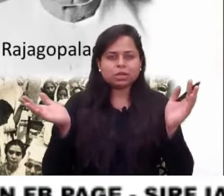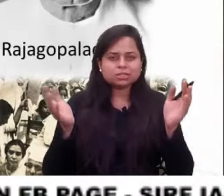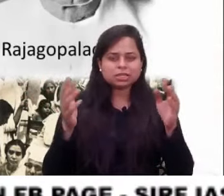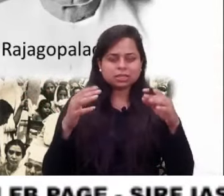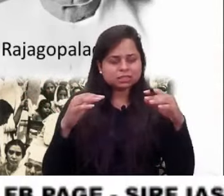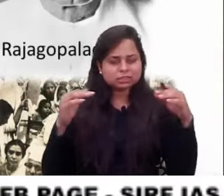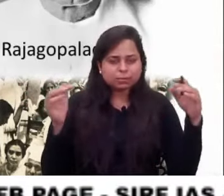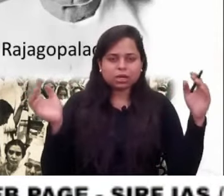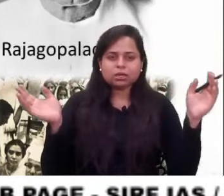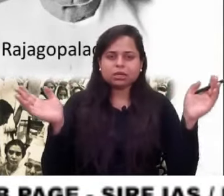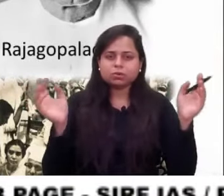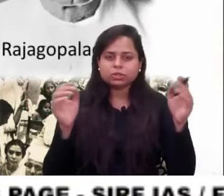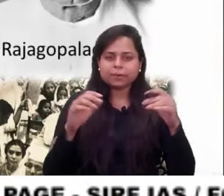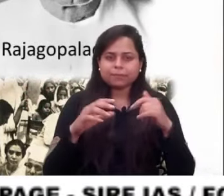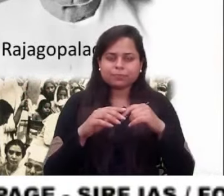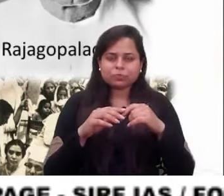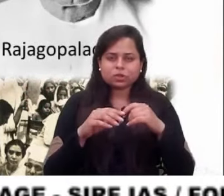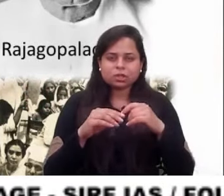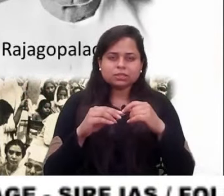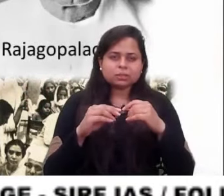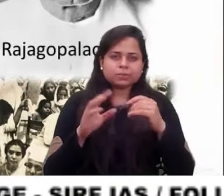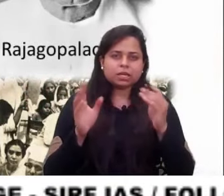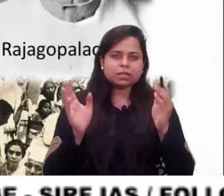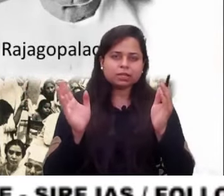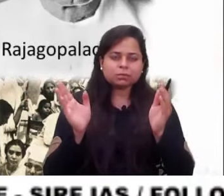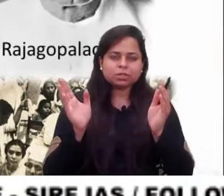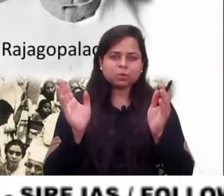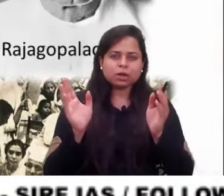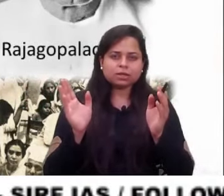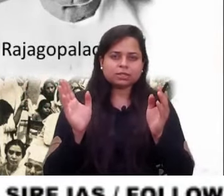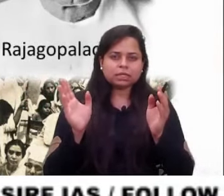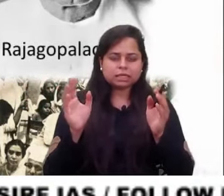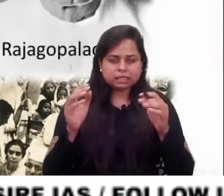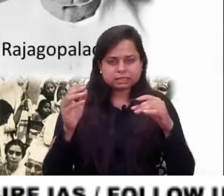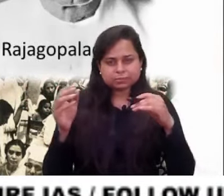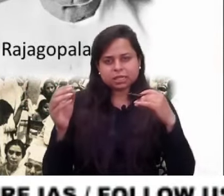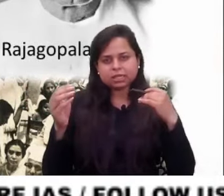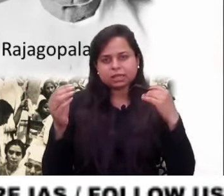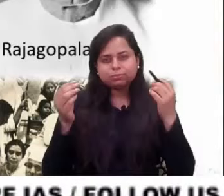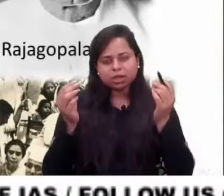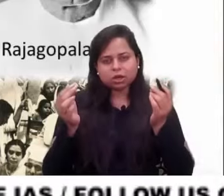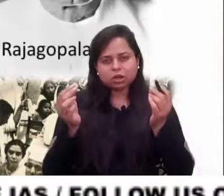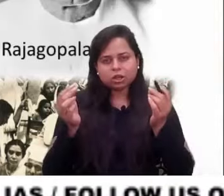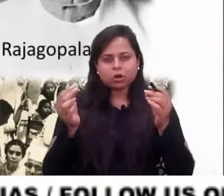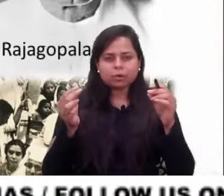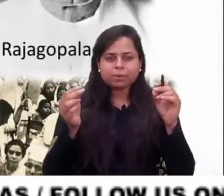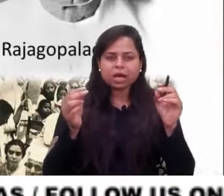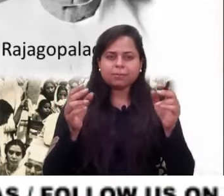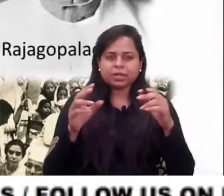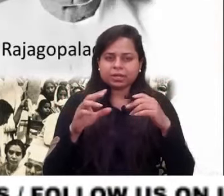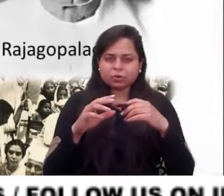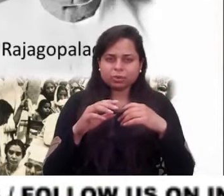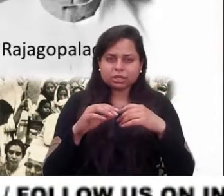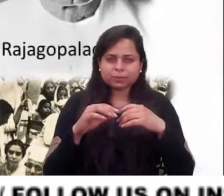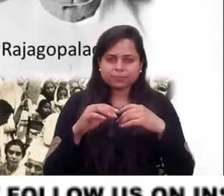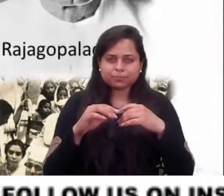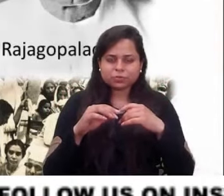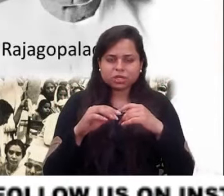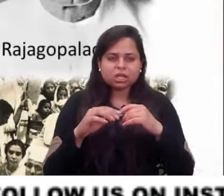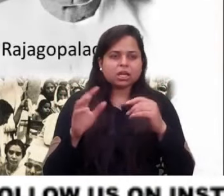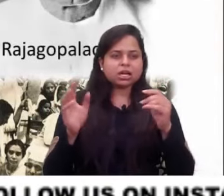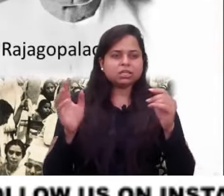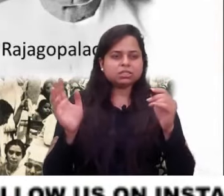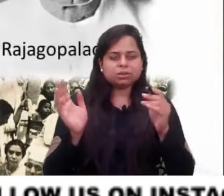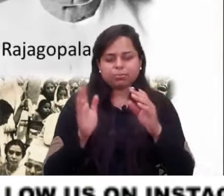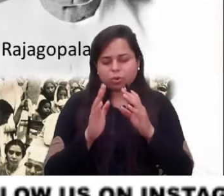यह सब टूट ना जाए सब अलग ना हो जाए सबसे अधिक तक बताऊं कहां थे सबसे अधिक बंगाल और बिहार में देखने को मिली थी